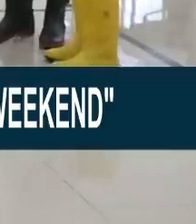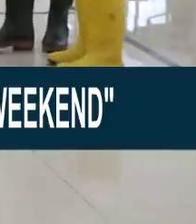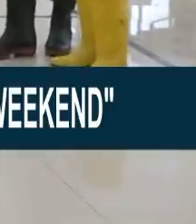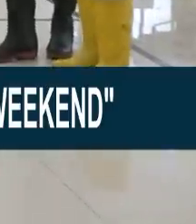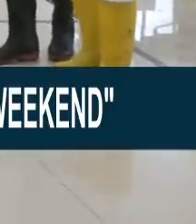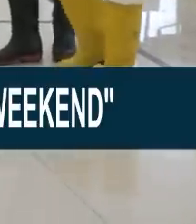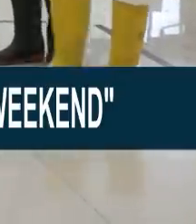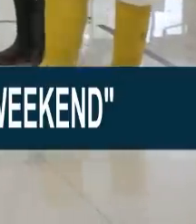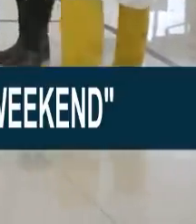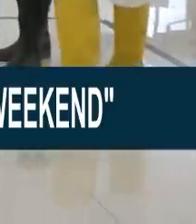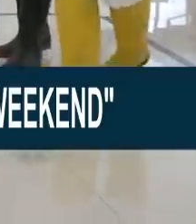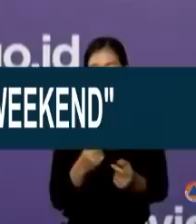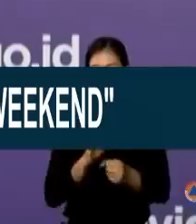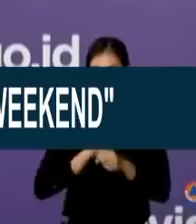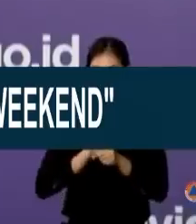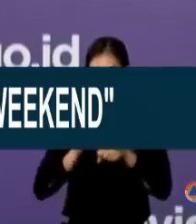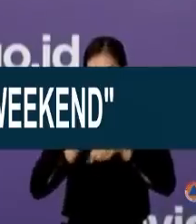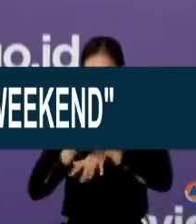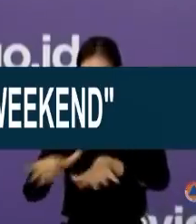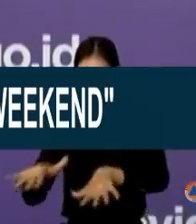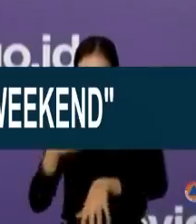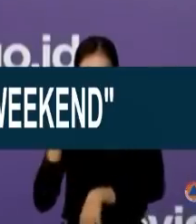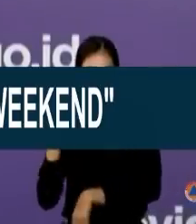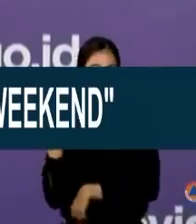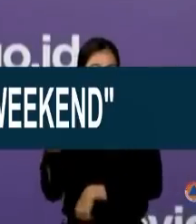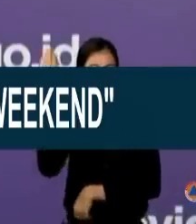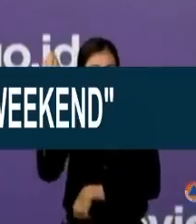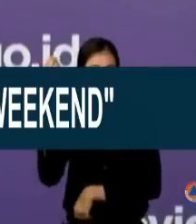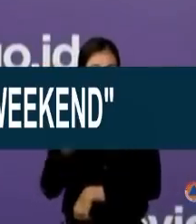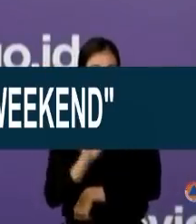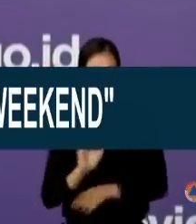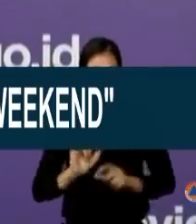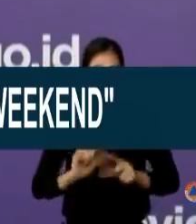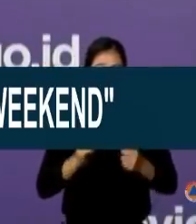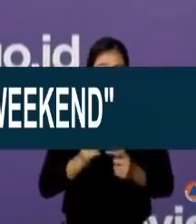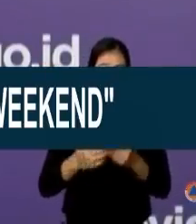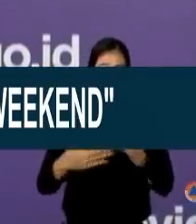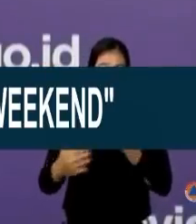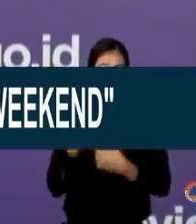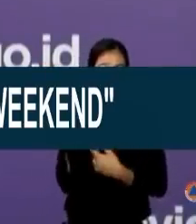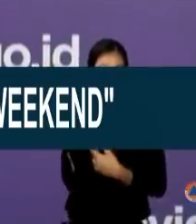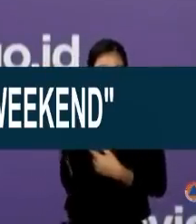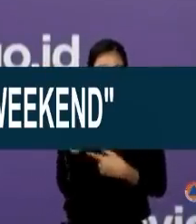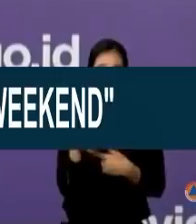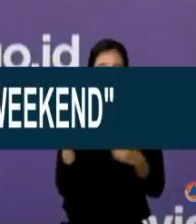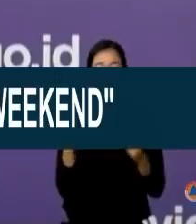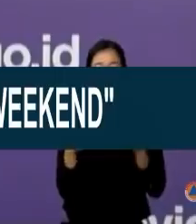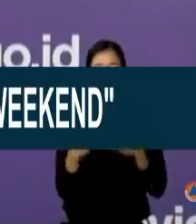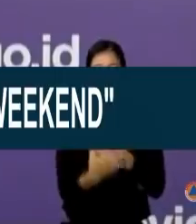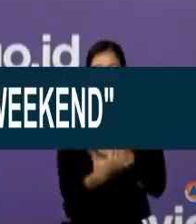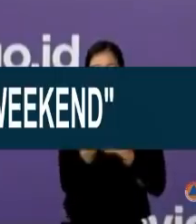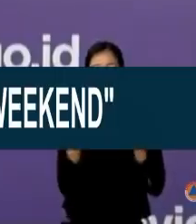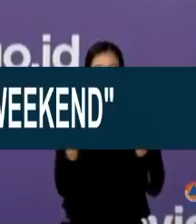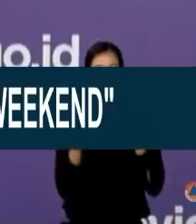terjadi kondisi seperti yang dialami oleh TKI dengan liburan panjangnya dan terjadi peningkatan